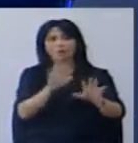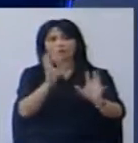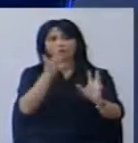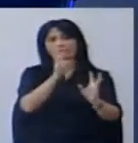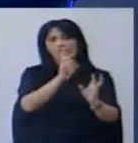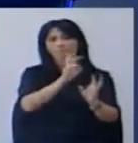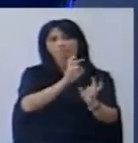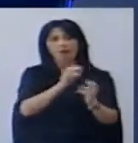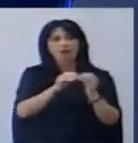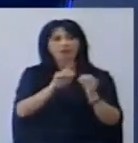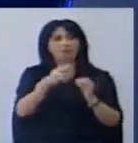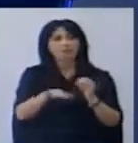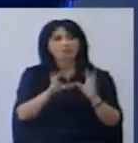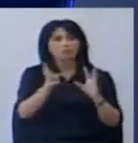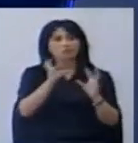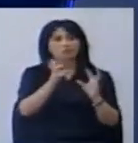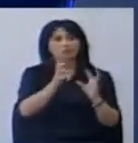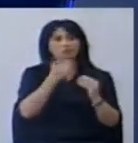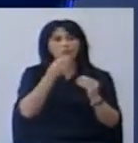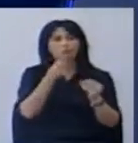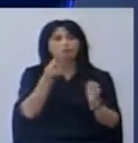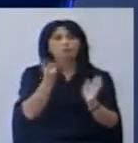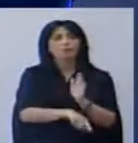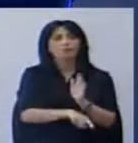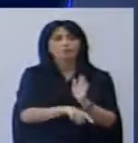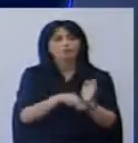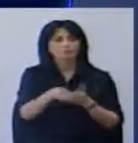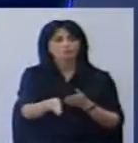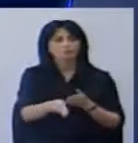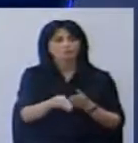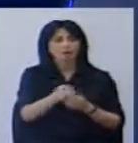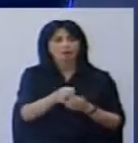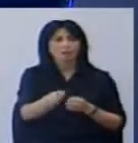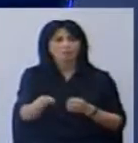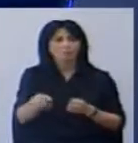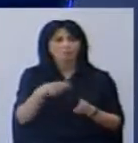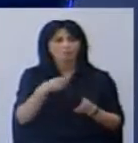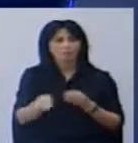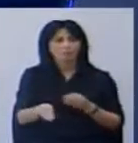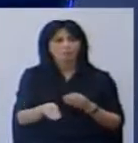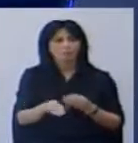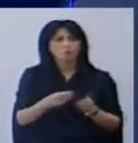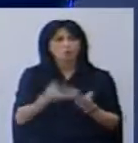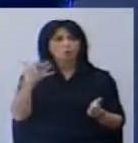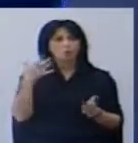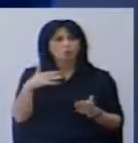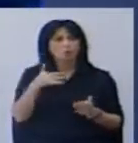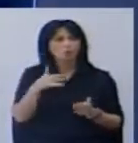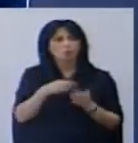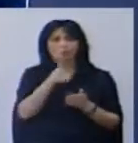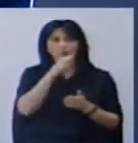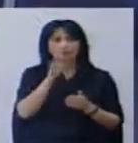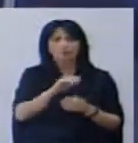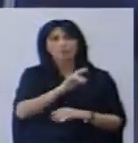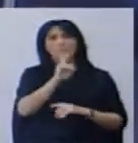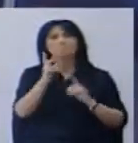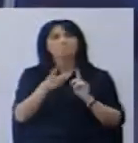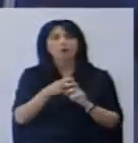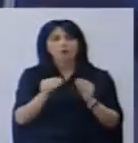ამაში გადის 10 წლეულები და ბოლოს მიწის ფასადი. კაპიკებად მიაქვს ეს უზარმაზარი ტერიტორია. მეორე 10 წელი ჭირდება ამ